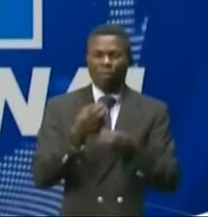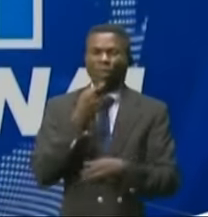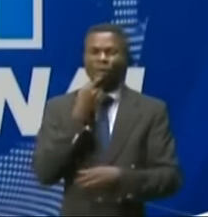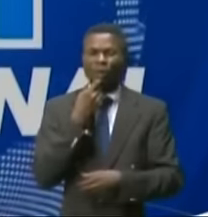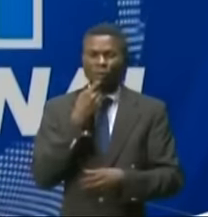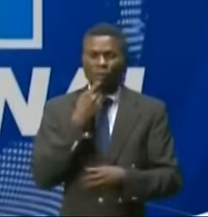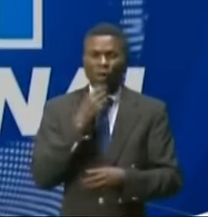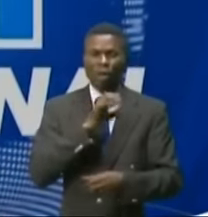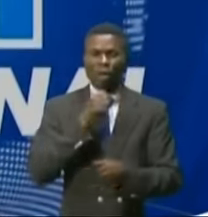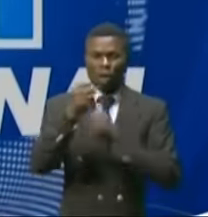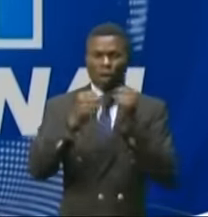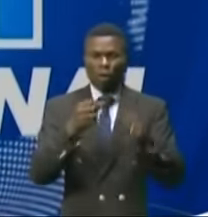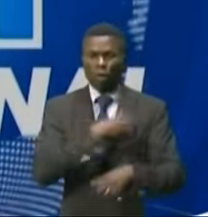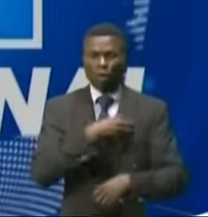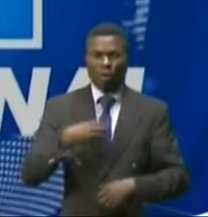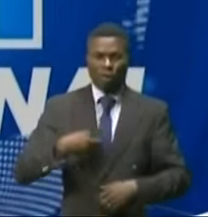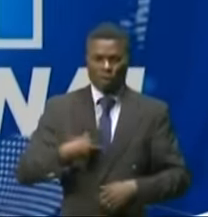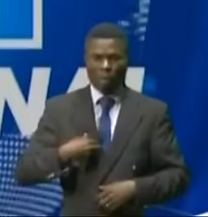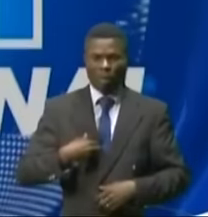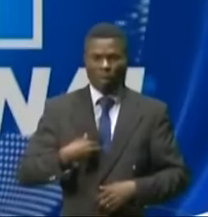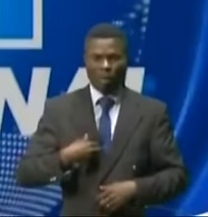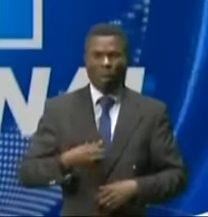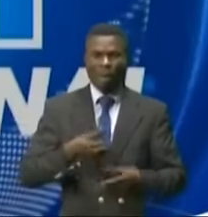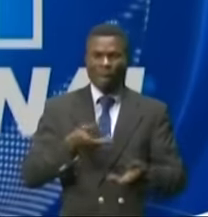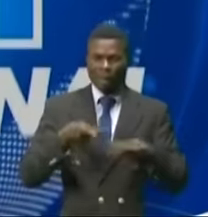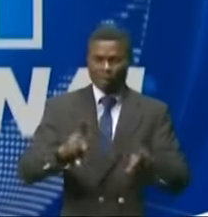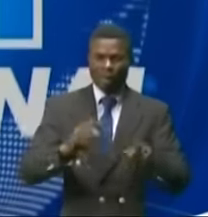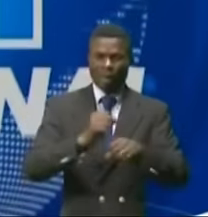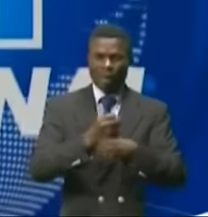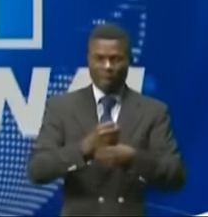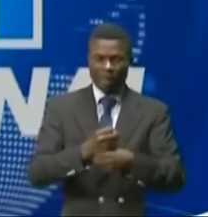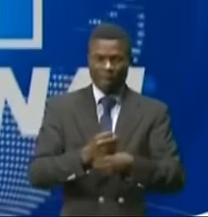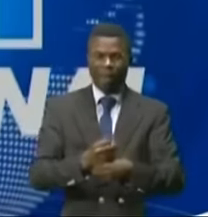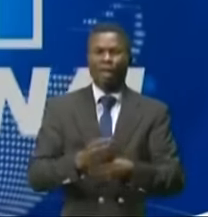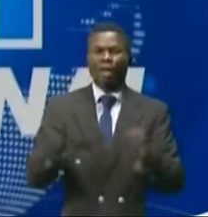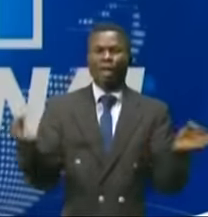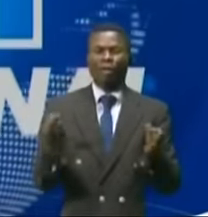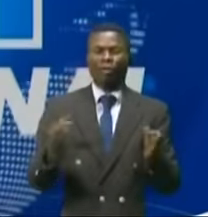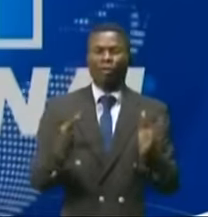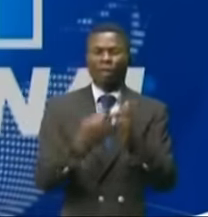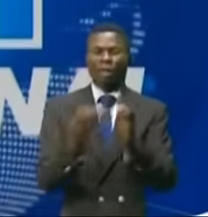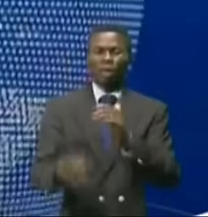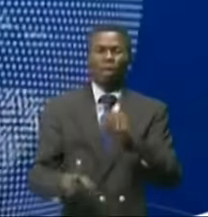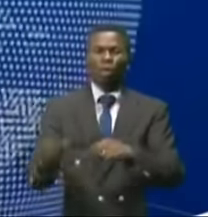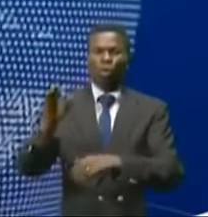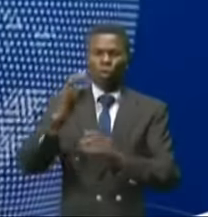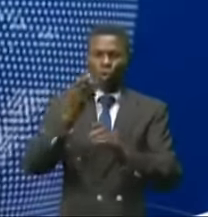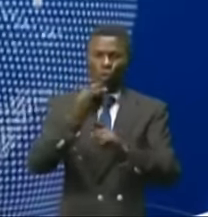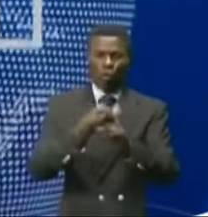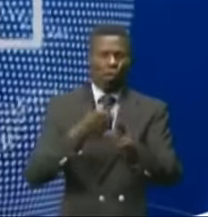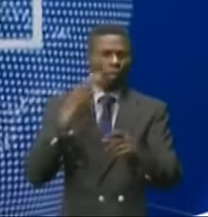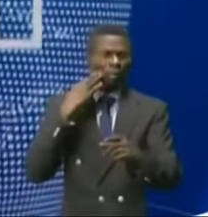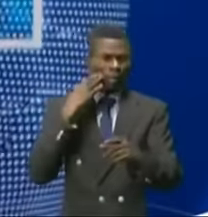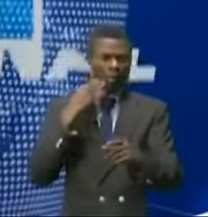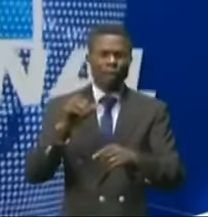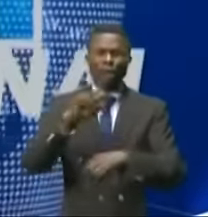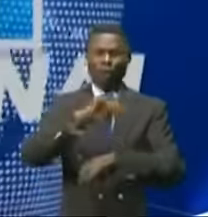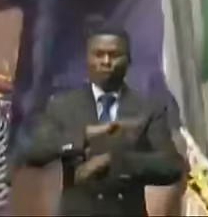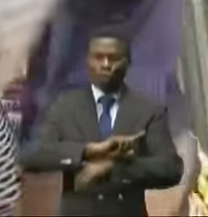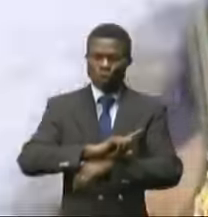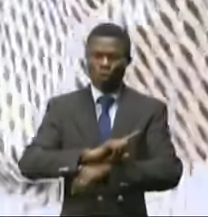historique sur le combat de la gente féminine qui a conduit à l'instauration du 8 mars comme journée internationale des droits des femmes.